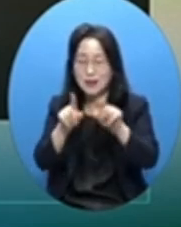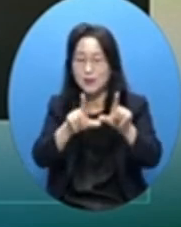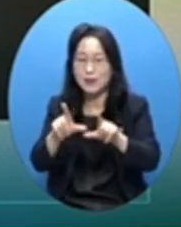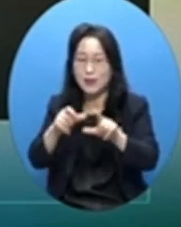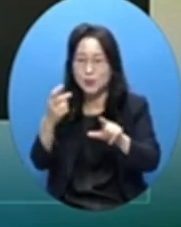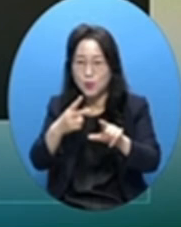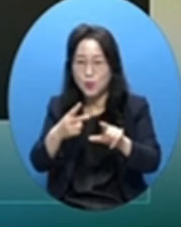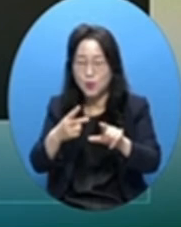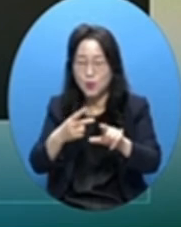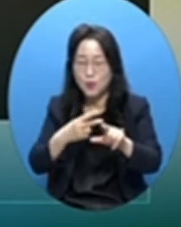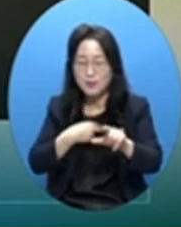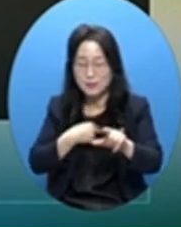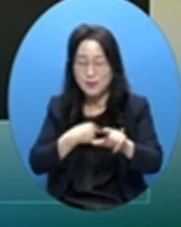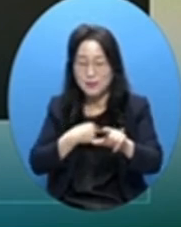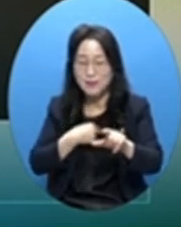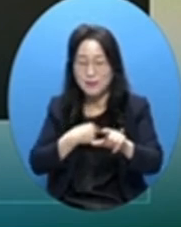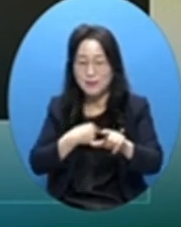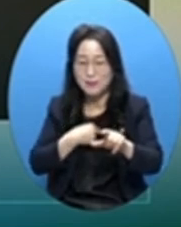했었는데